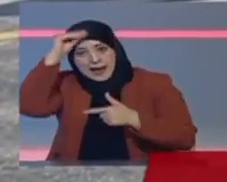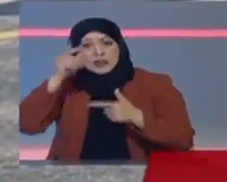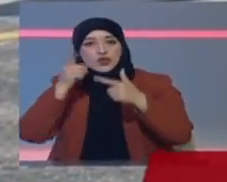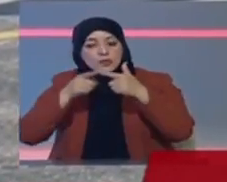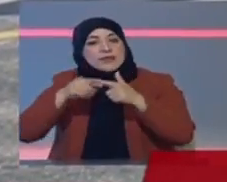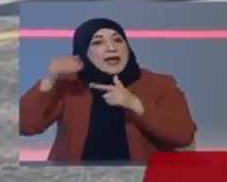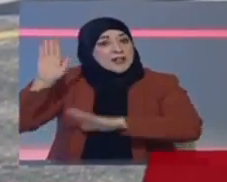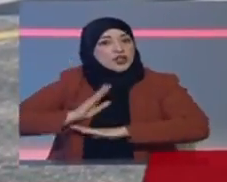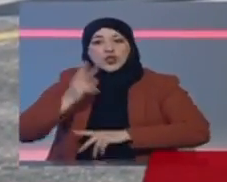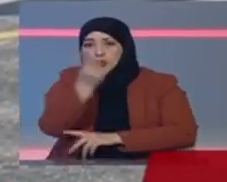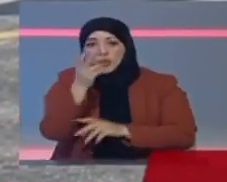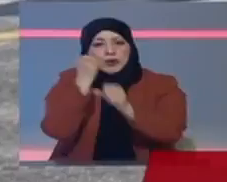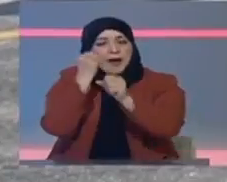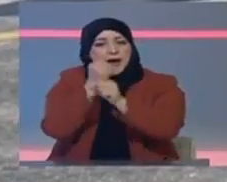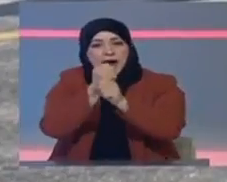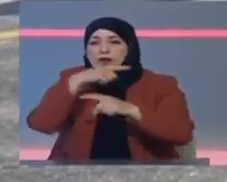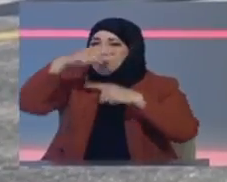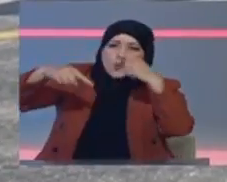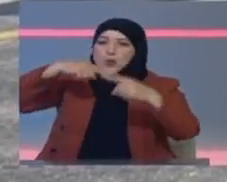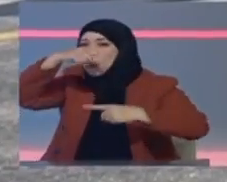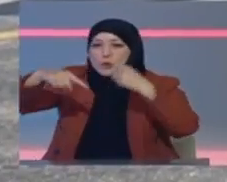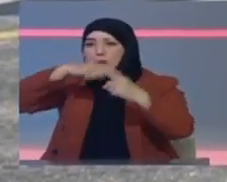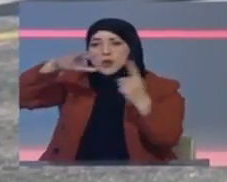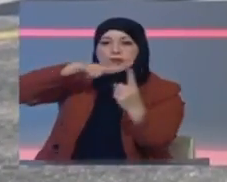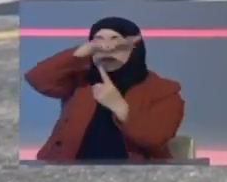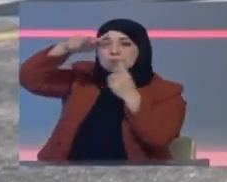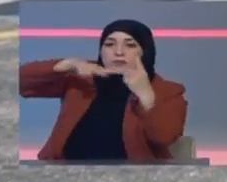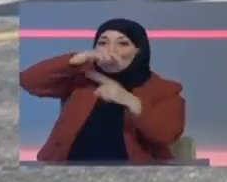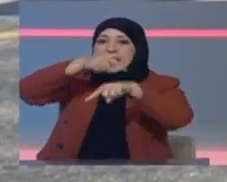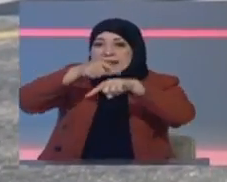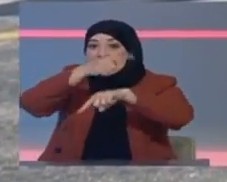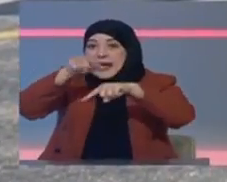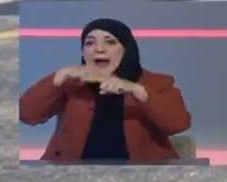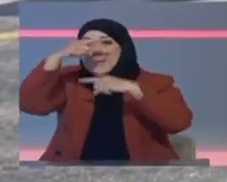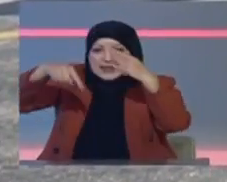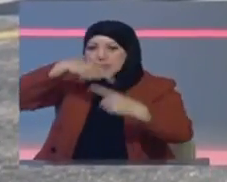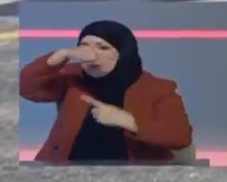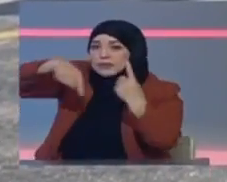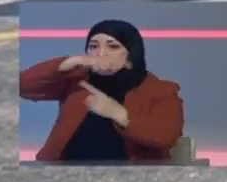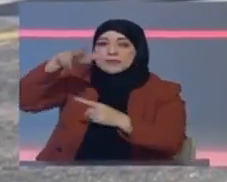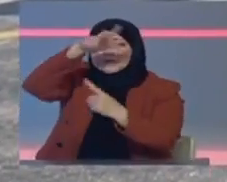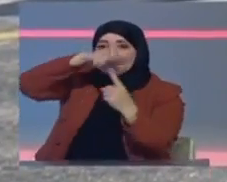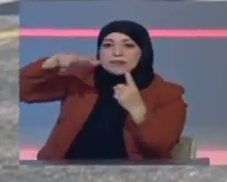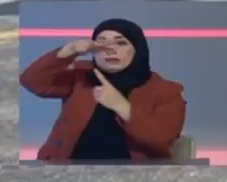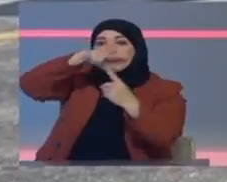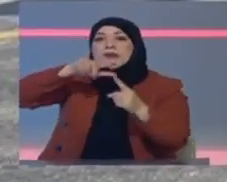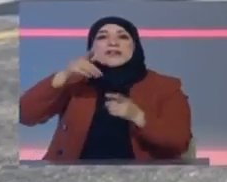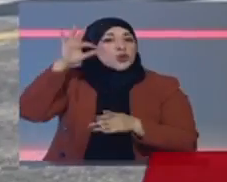الوحده الجويه تامن يوميا وعلى مدار الساعه دوريات جويه في